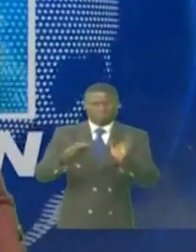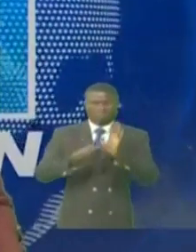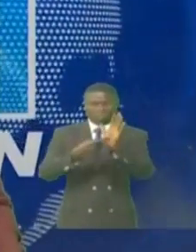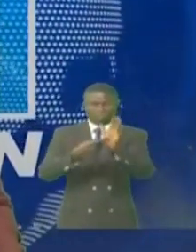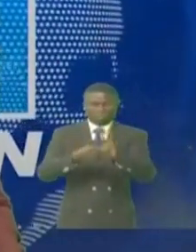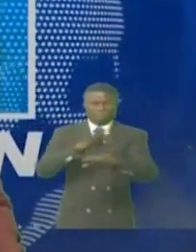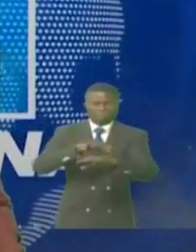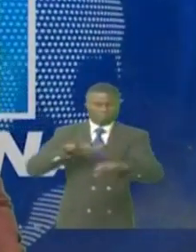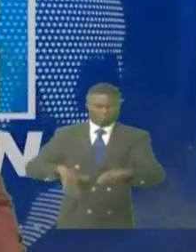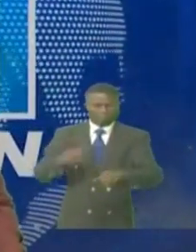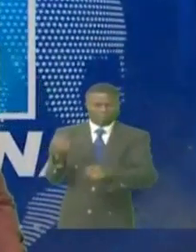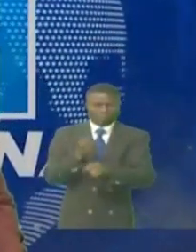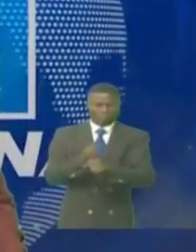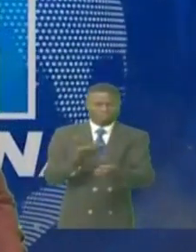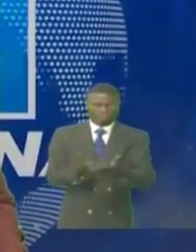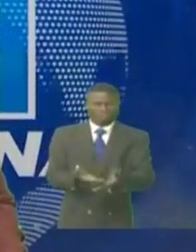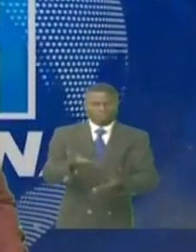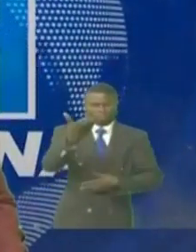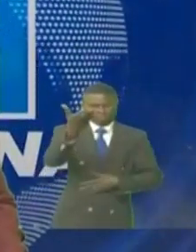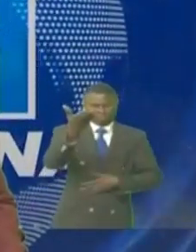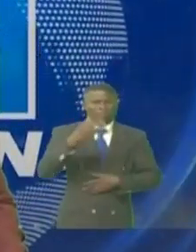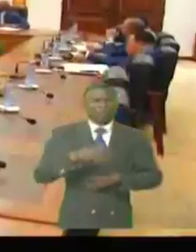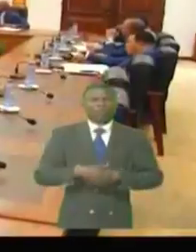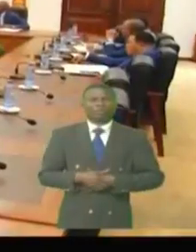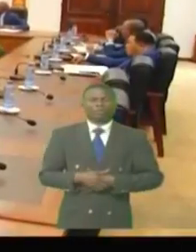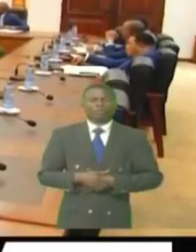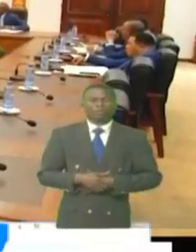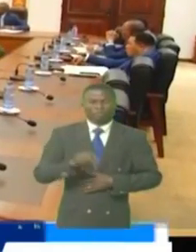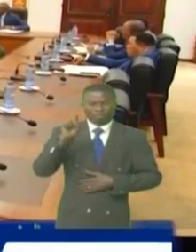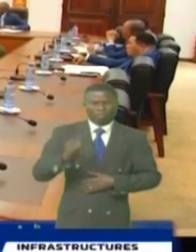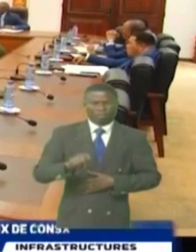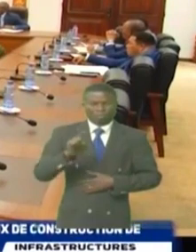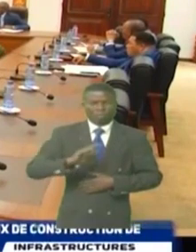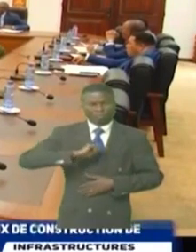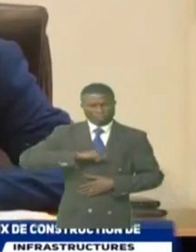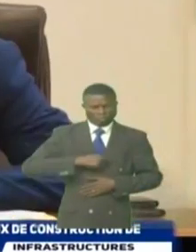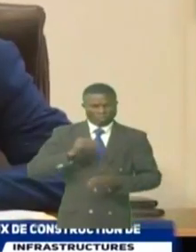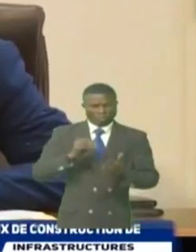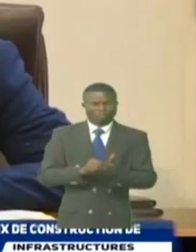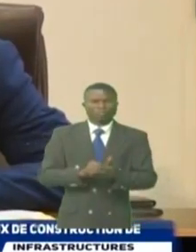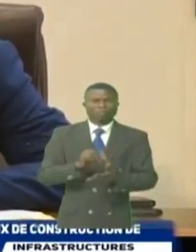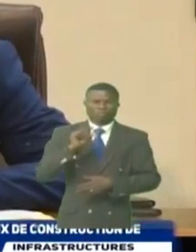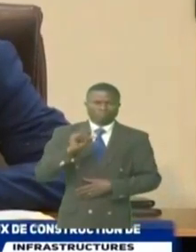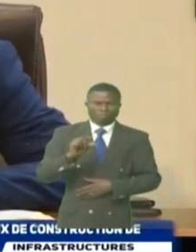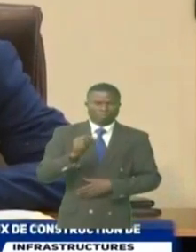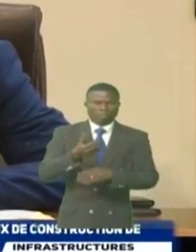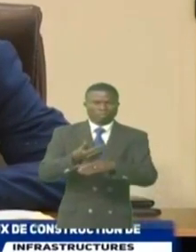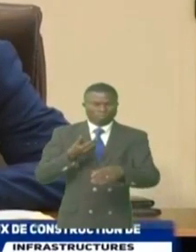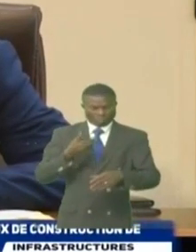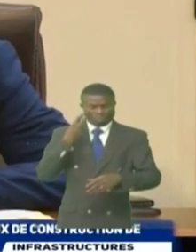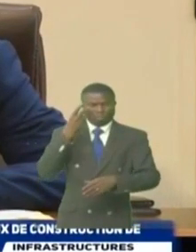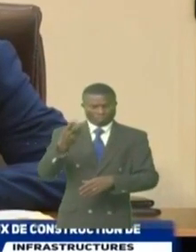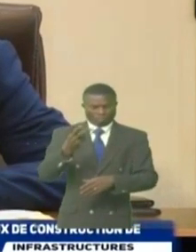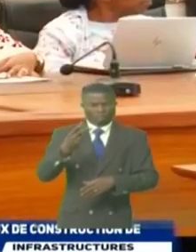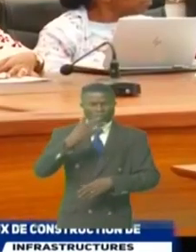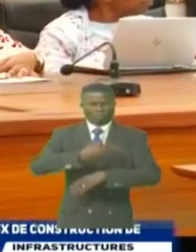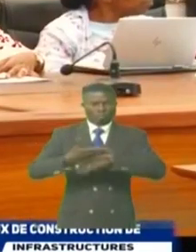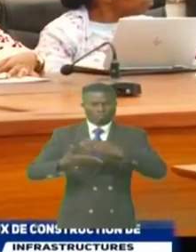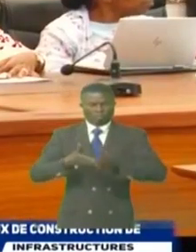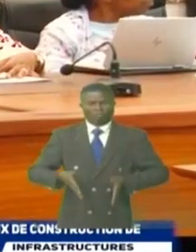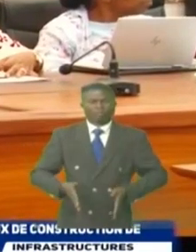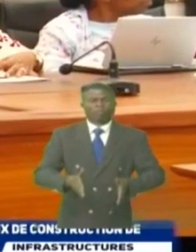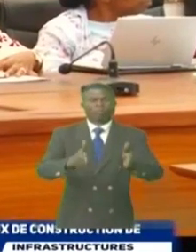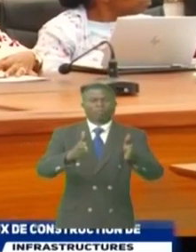ce ralentissement. Reportage de Patrick Michel Moukoui. Il faudra patienter encore un moment avant de palper les infrastructures